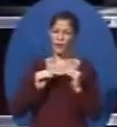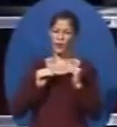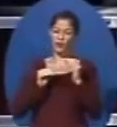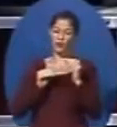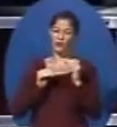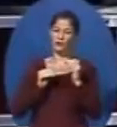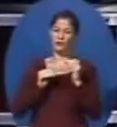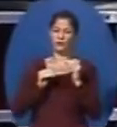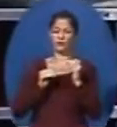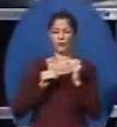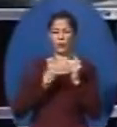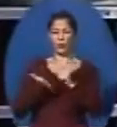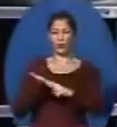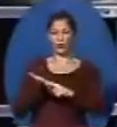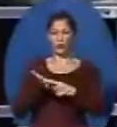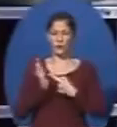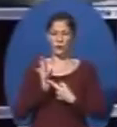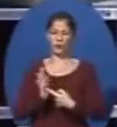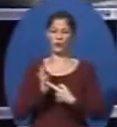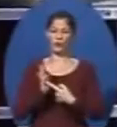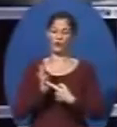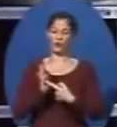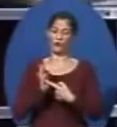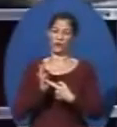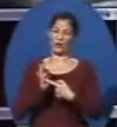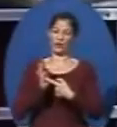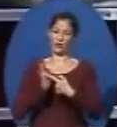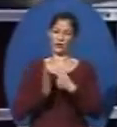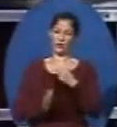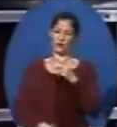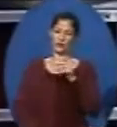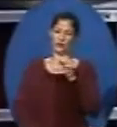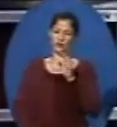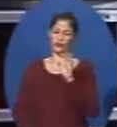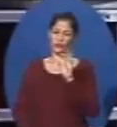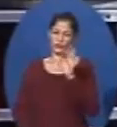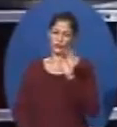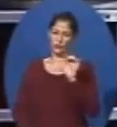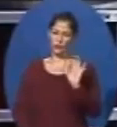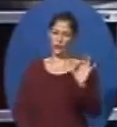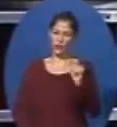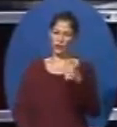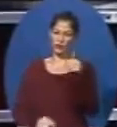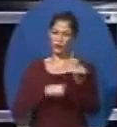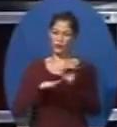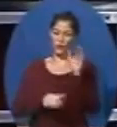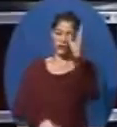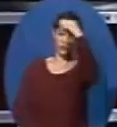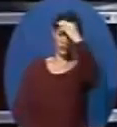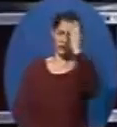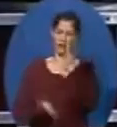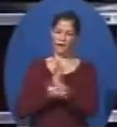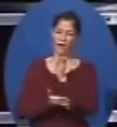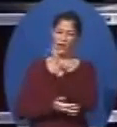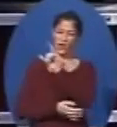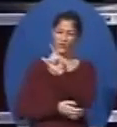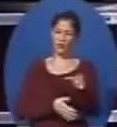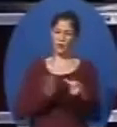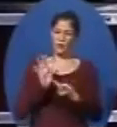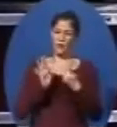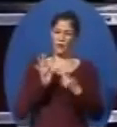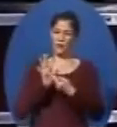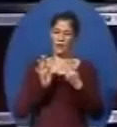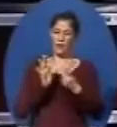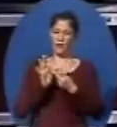מוקלים, מופחתים, בעניינו של ראש הממשלה לשעבר אהוד אולמרט, שהורשע במחוזי בשני אישומי שוחד. העליון מזכה אותו